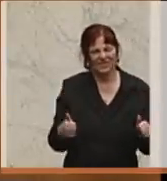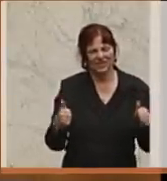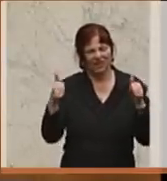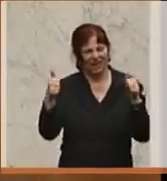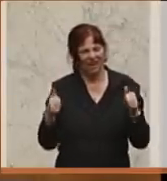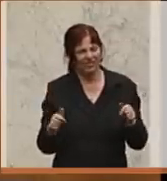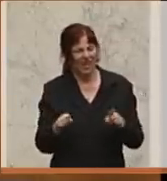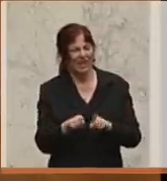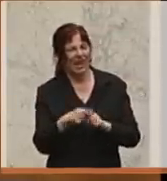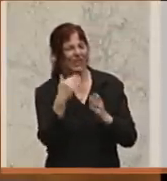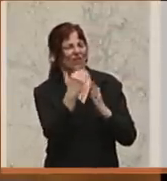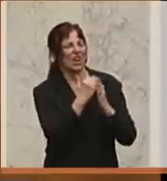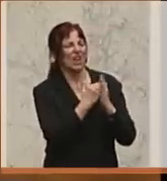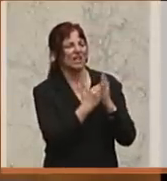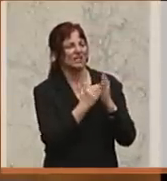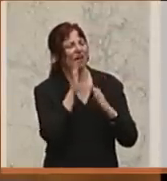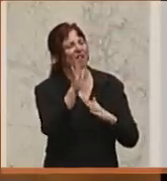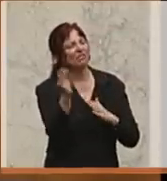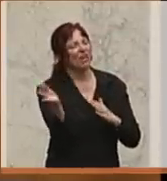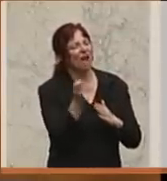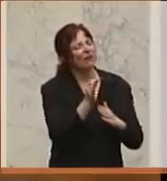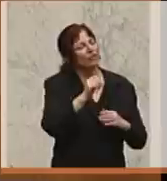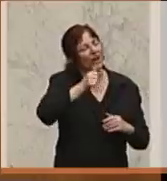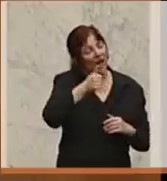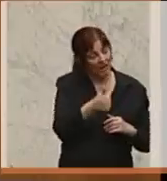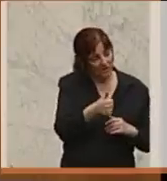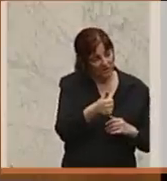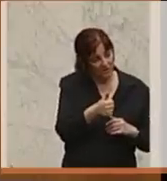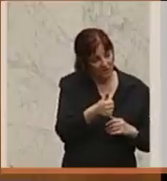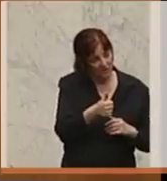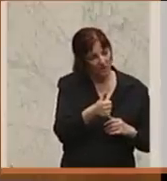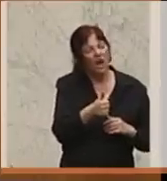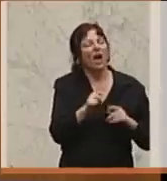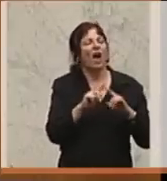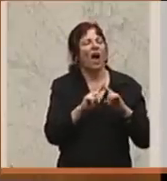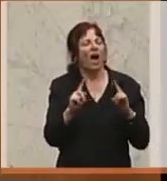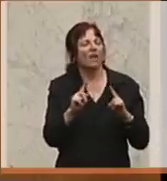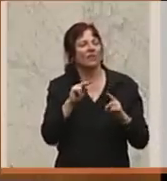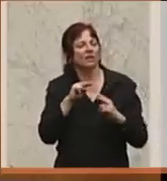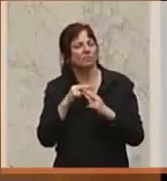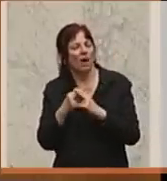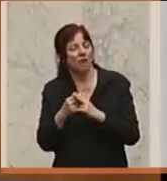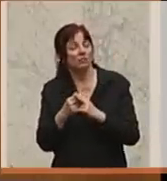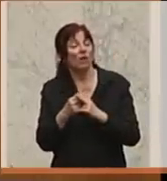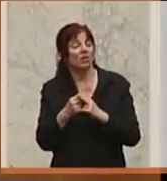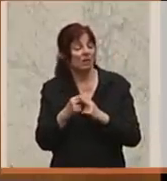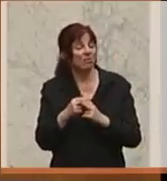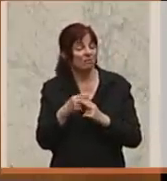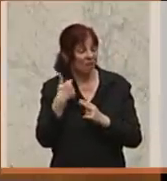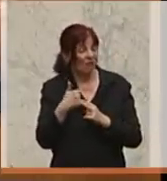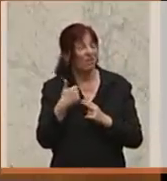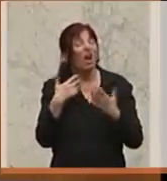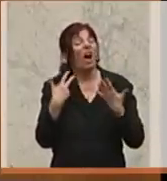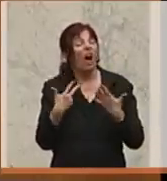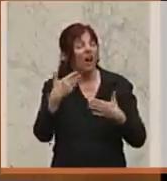aufgelistet haben, zu Ihrer Anfrage 1 das andere beantworten, dann kriegen Sie ein Buch. Wenn es darum geht,